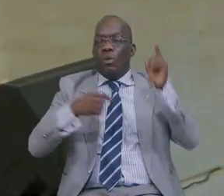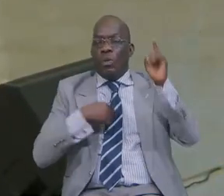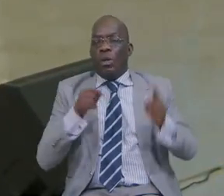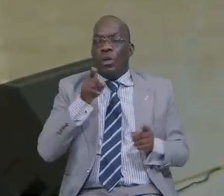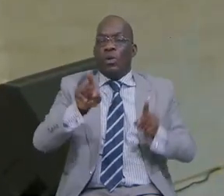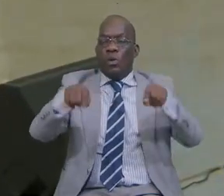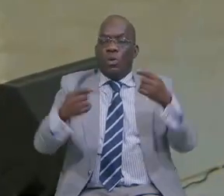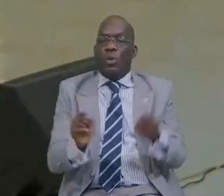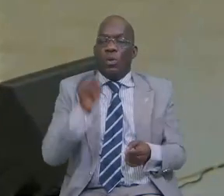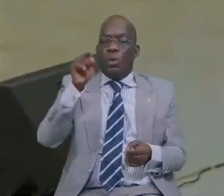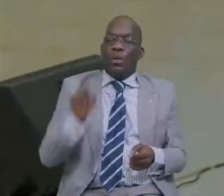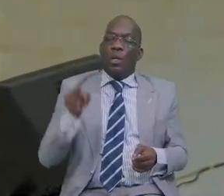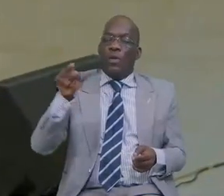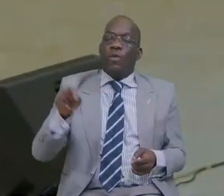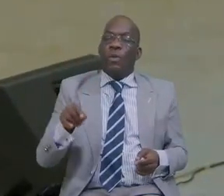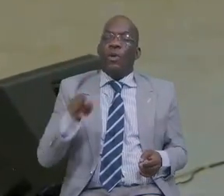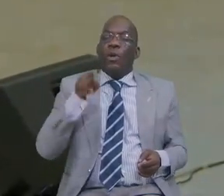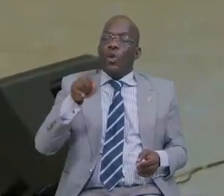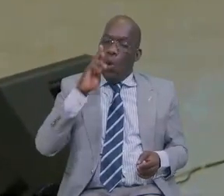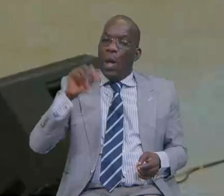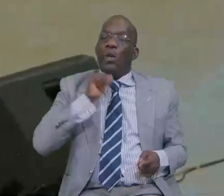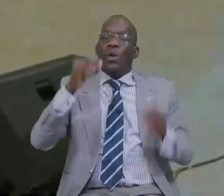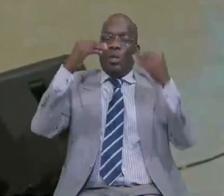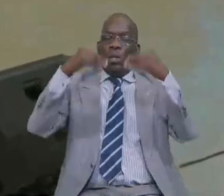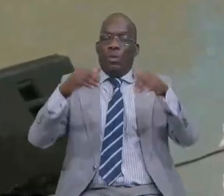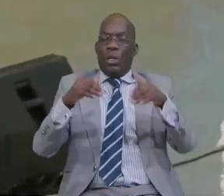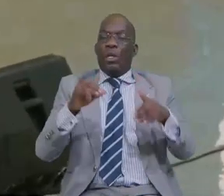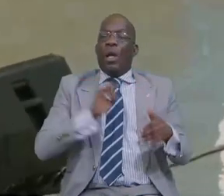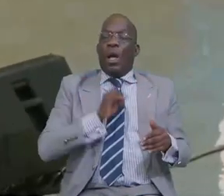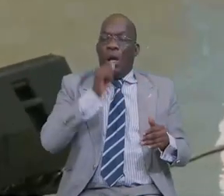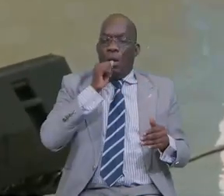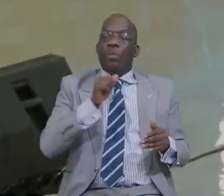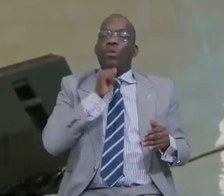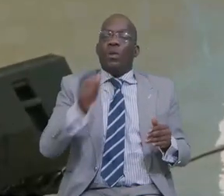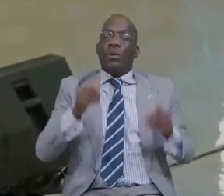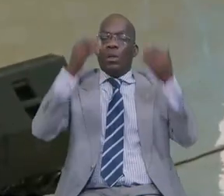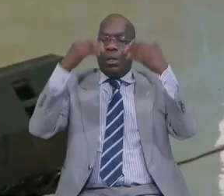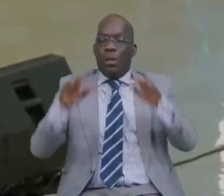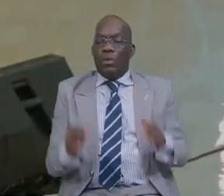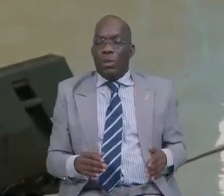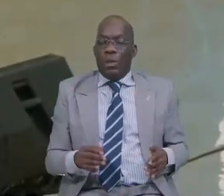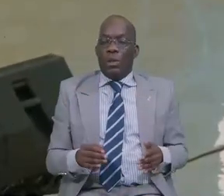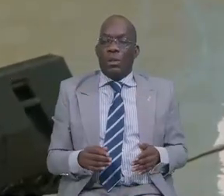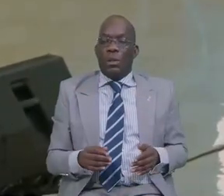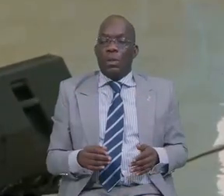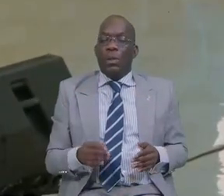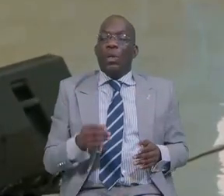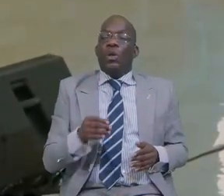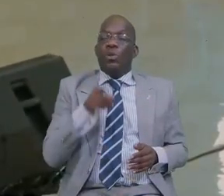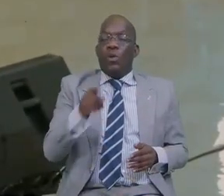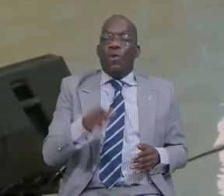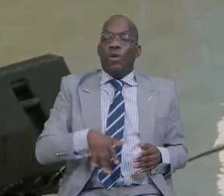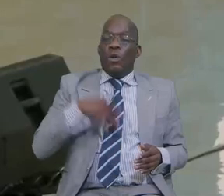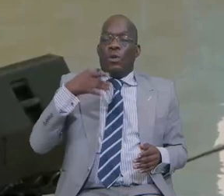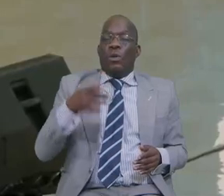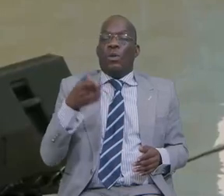allez donc, je ne suis pas limité, vous n'êtes pas limité. Sortez de vos zones de confort. Et même si